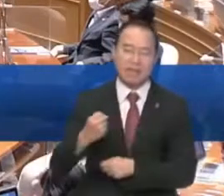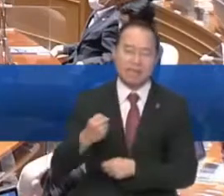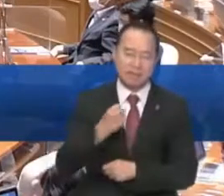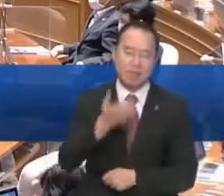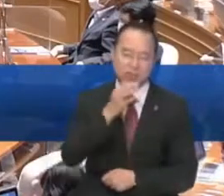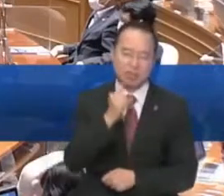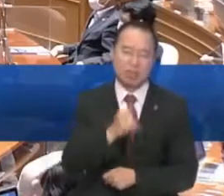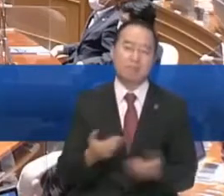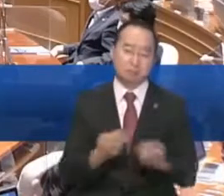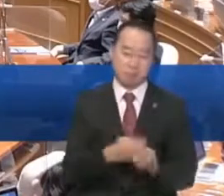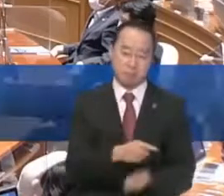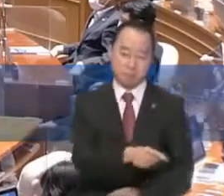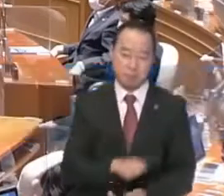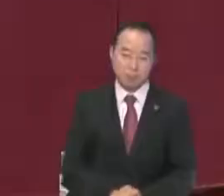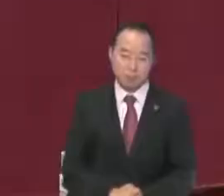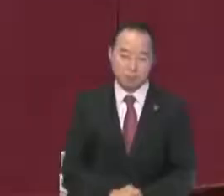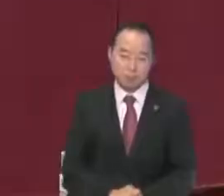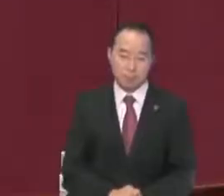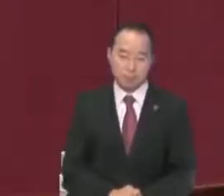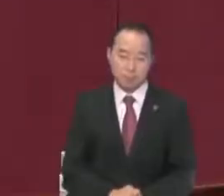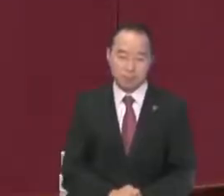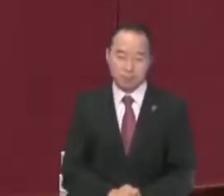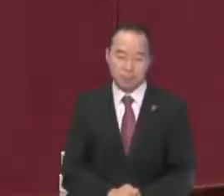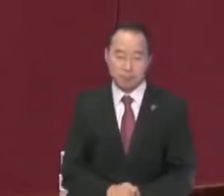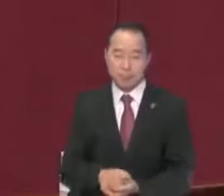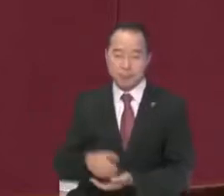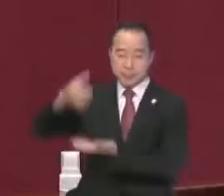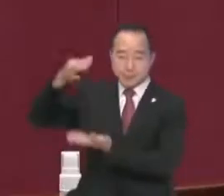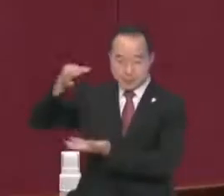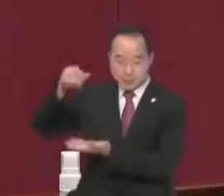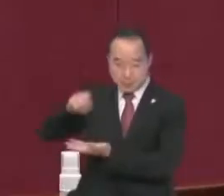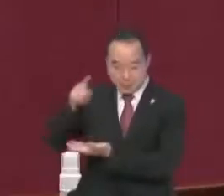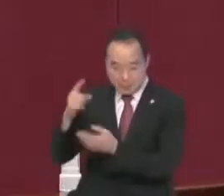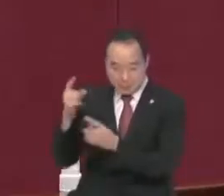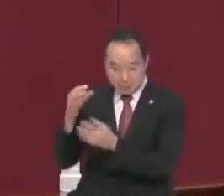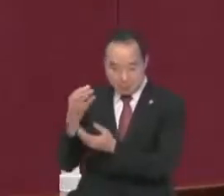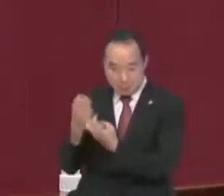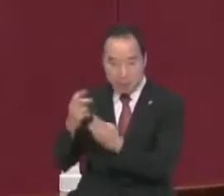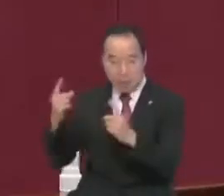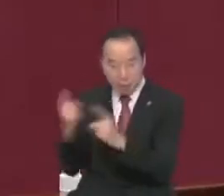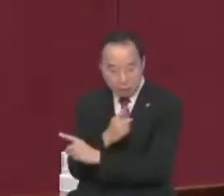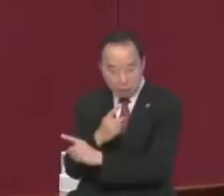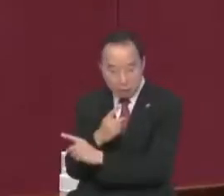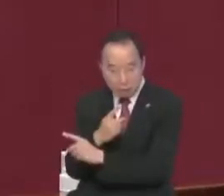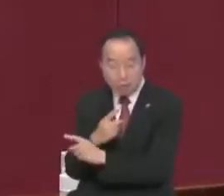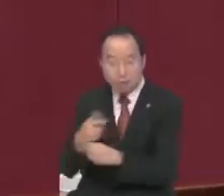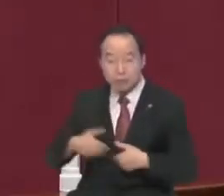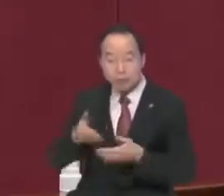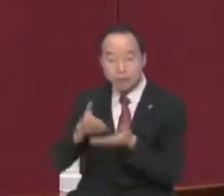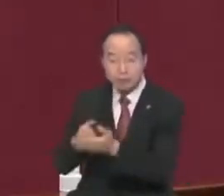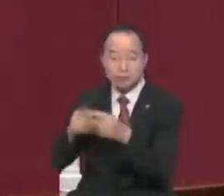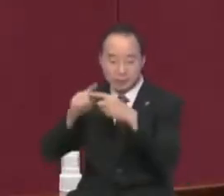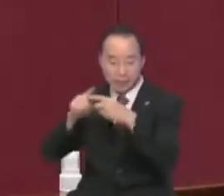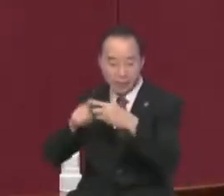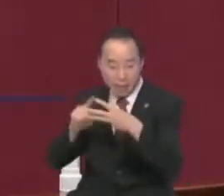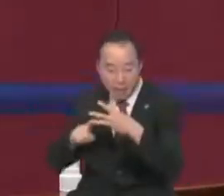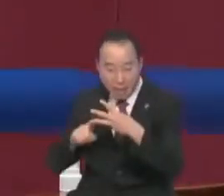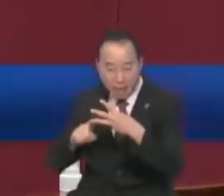것입니다. 재정혁신을 위한 세 가지 제안드립니다. 첫째, 우리 경제 규모에 비해 턱없이 낮은